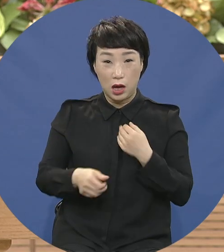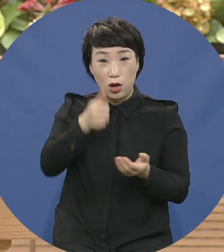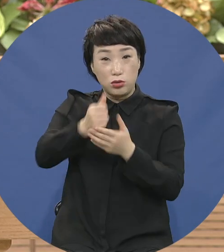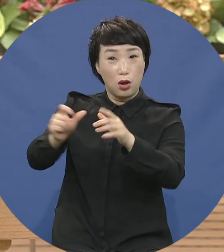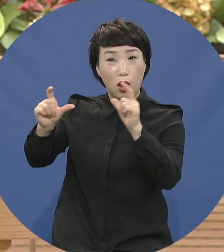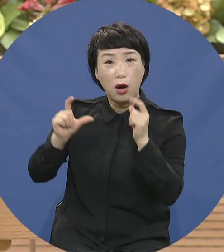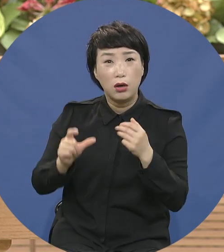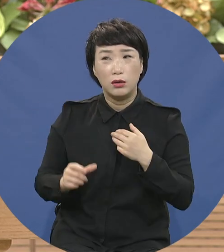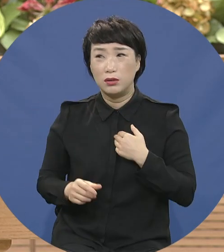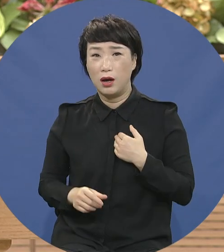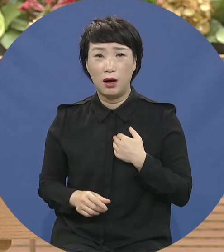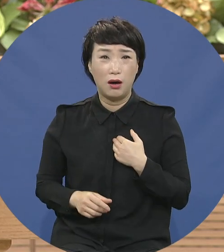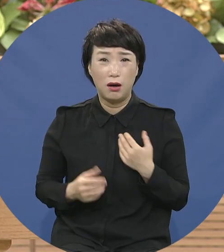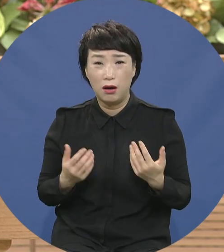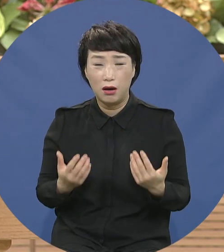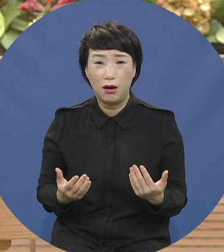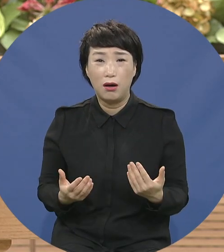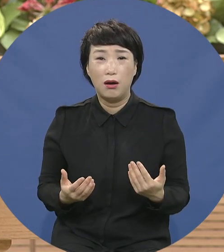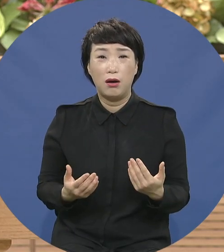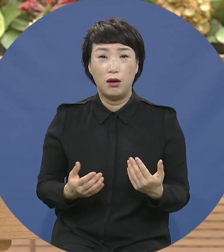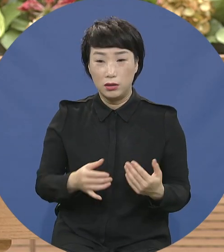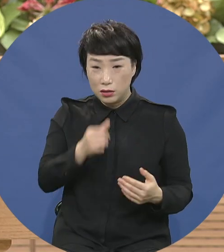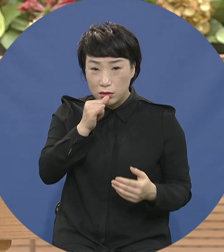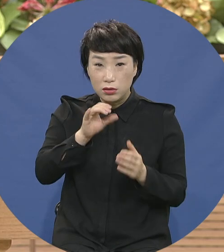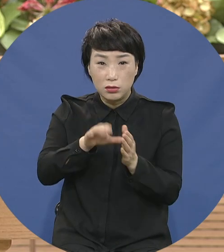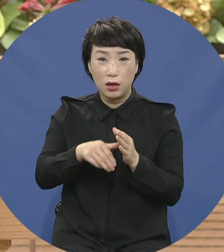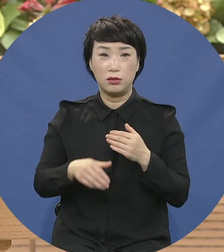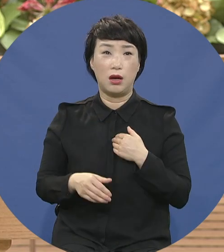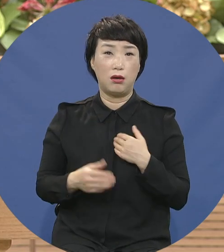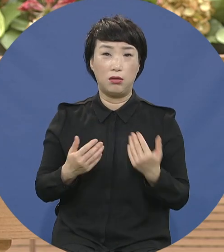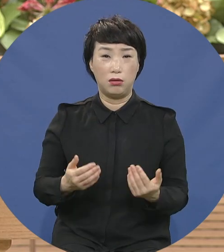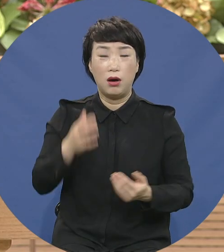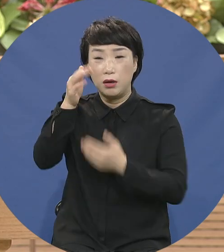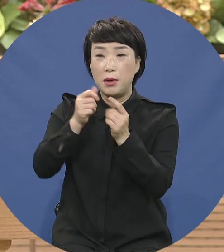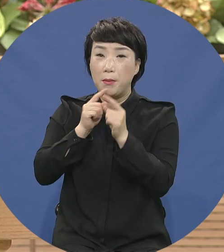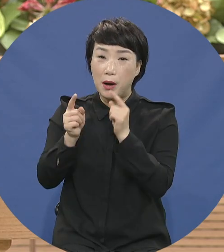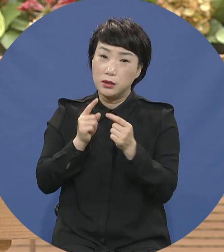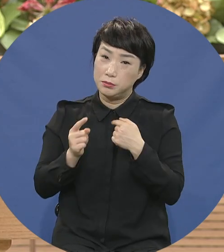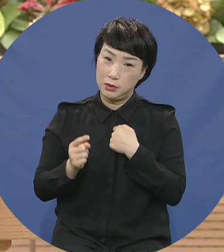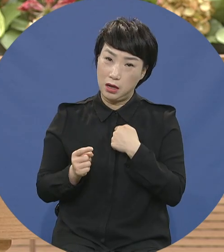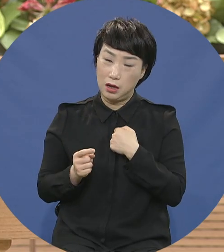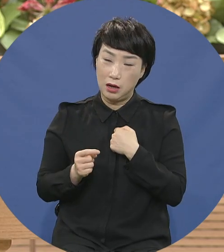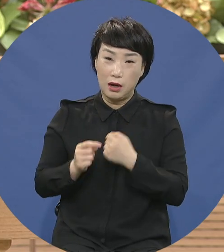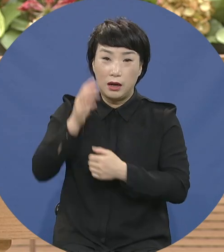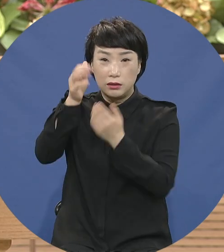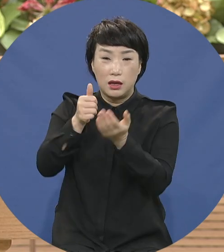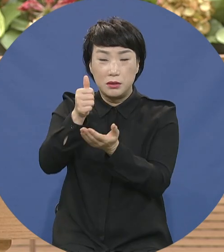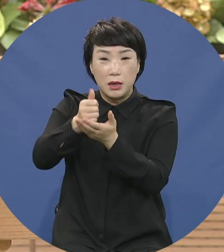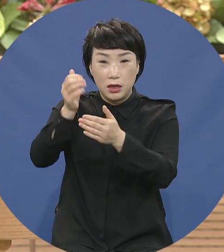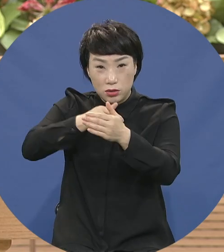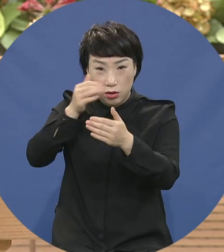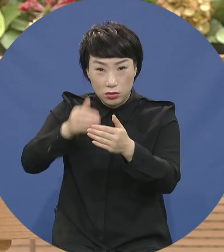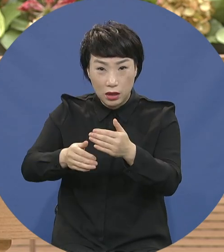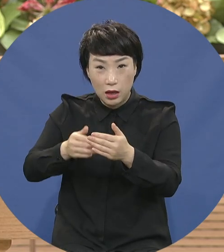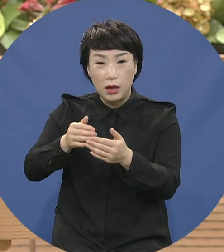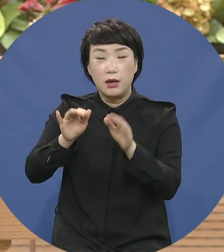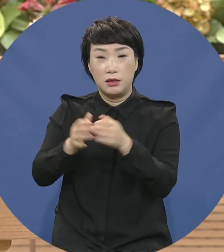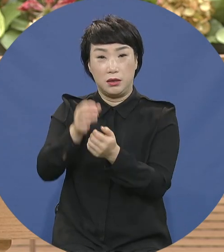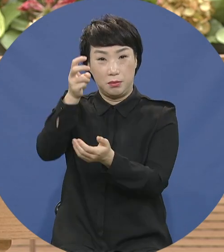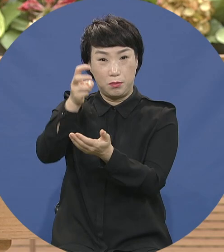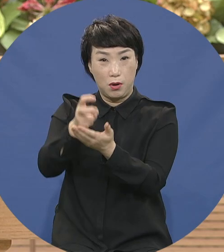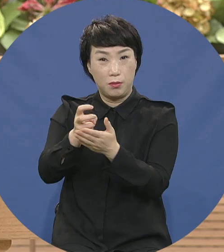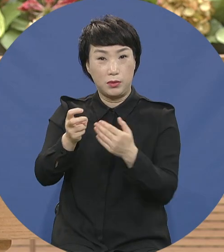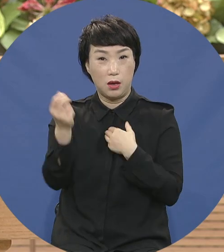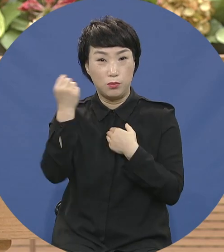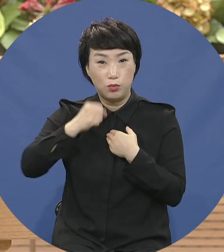죄라 하고 인정된 것이 있으면 하나님 말씀을, 하나님의 절대적인 공의의